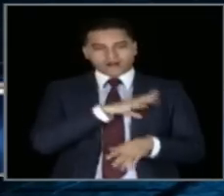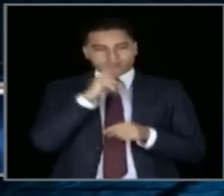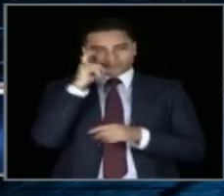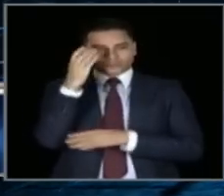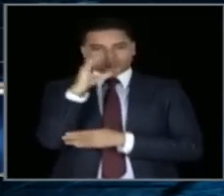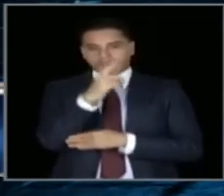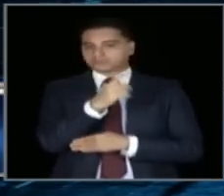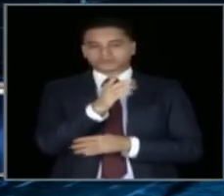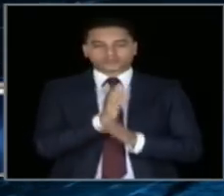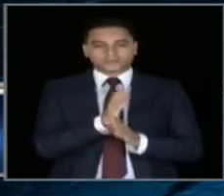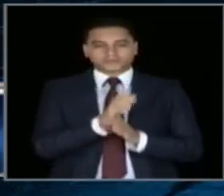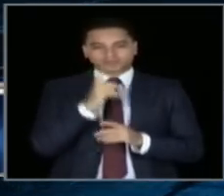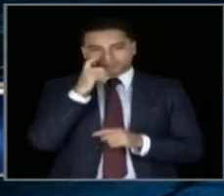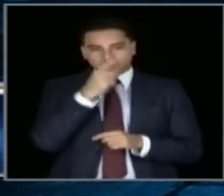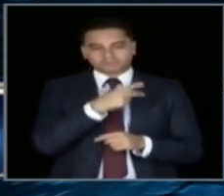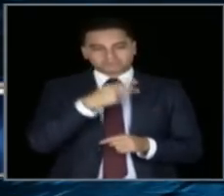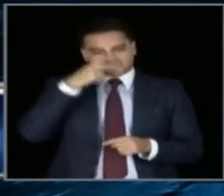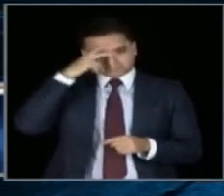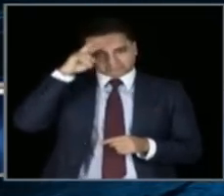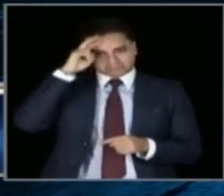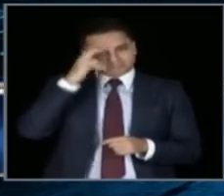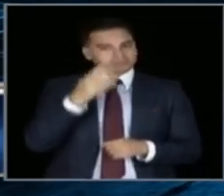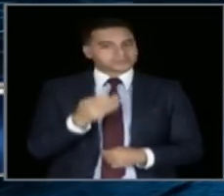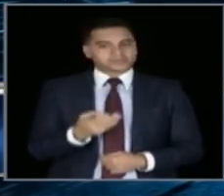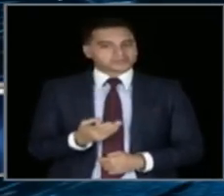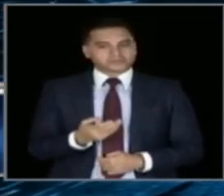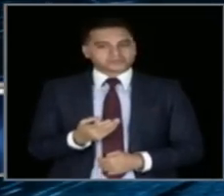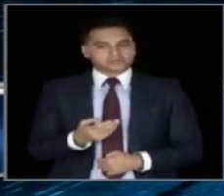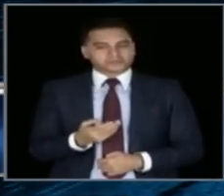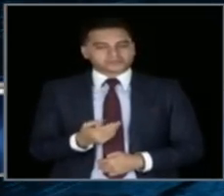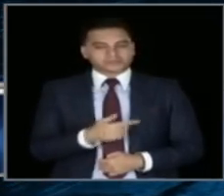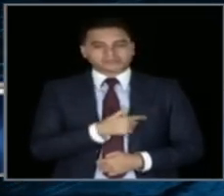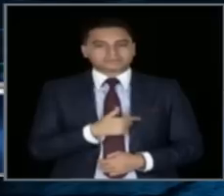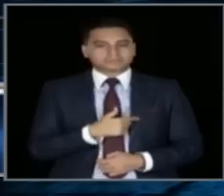من هو الفنان الراحل في الصورة؟